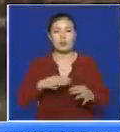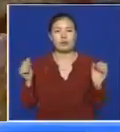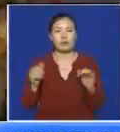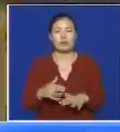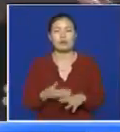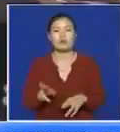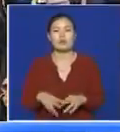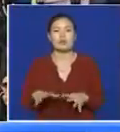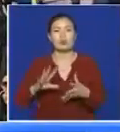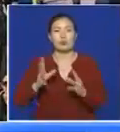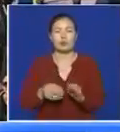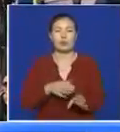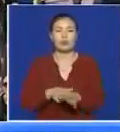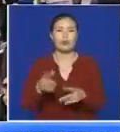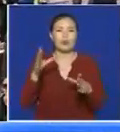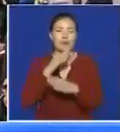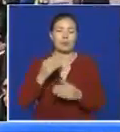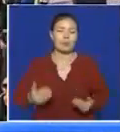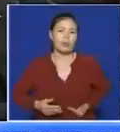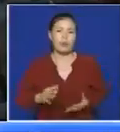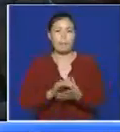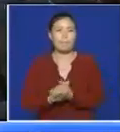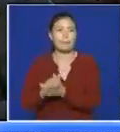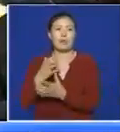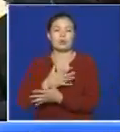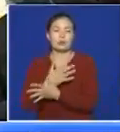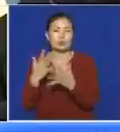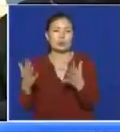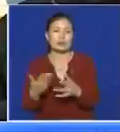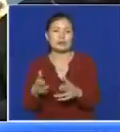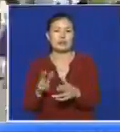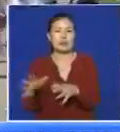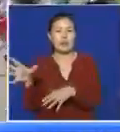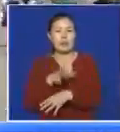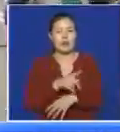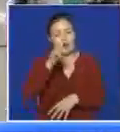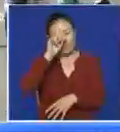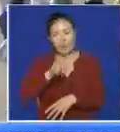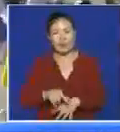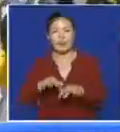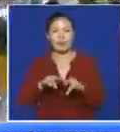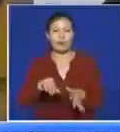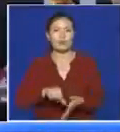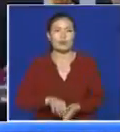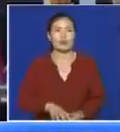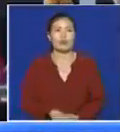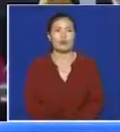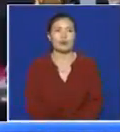жуық ұлтты сыйдырып отырған Қазақстан үшін татулықтың маңызы зор. Мұны осы шараға қатысушылардың барлығы жақсы түсінеді.